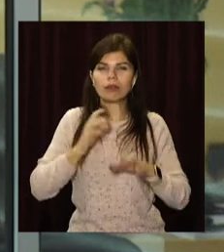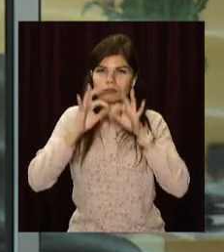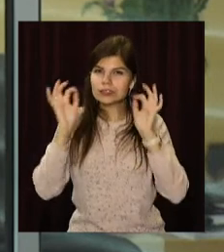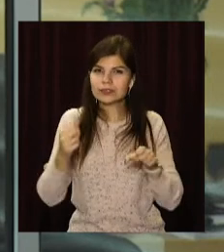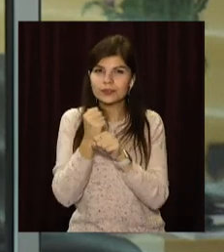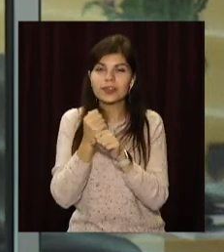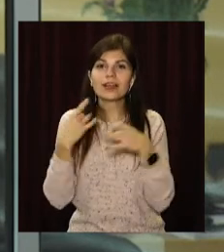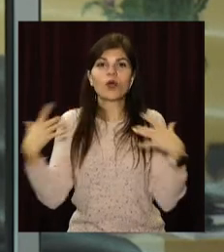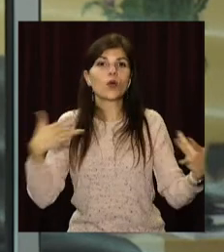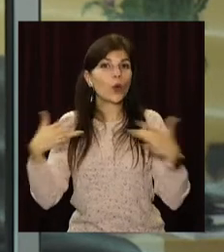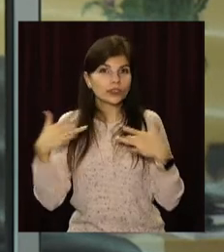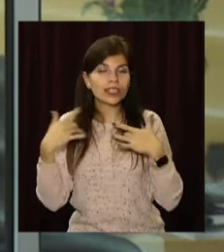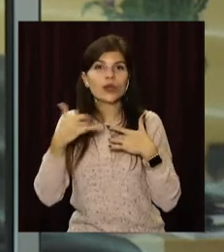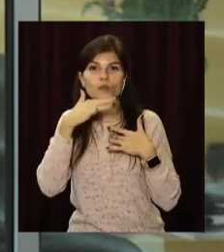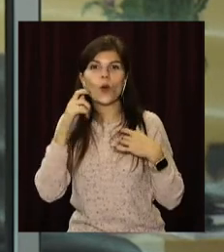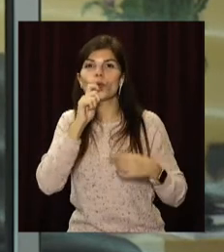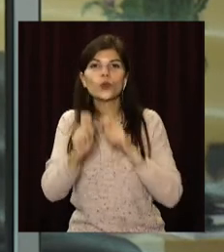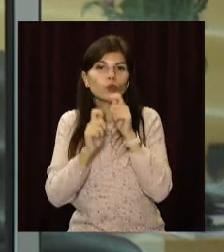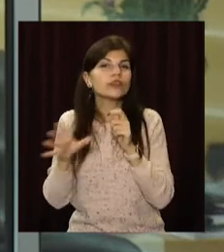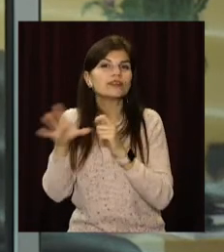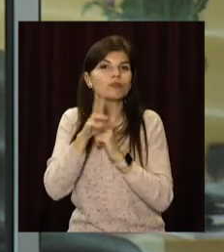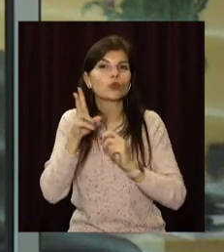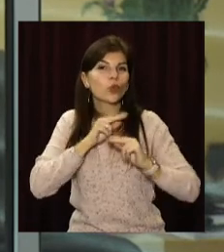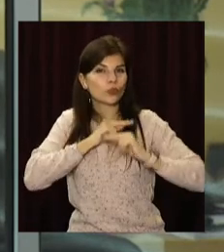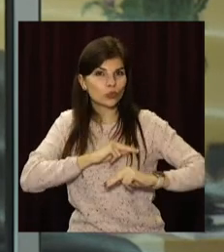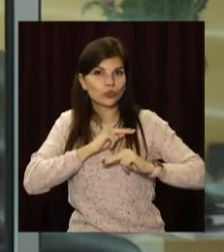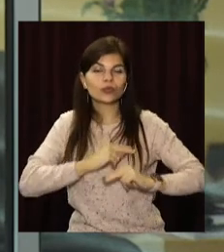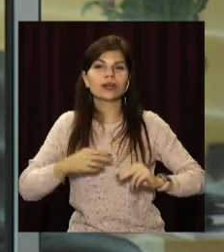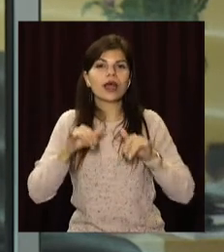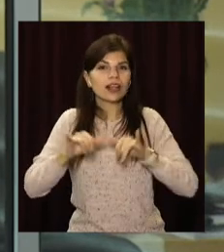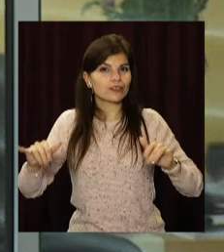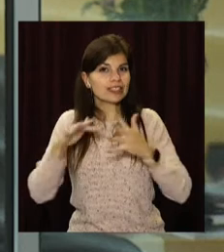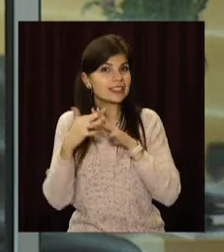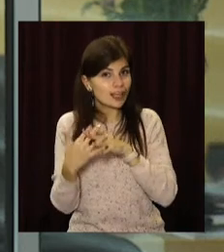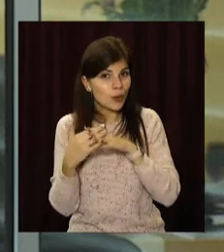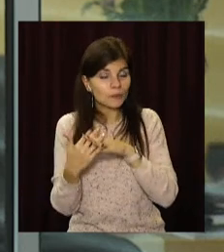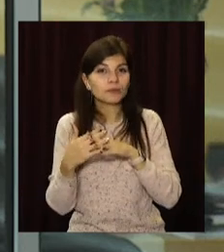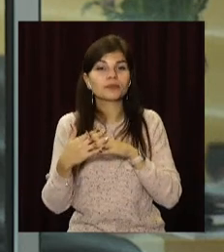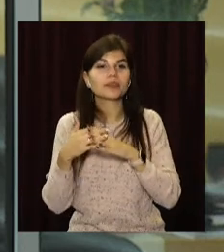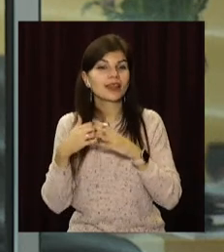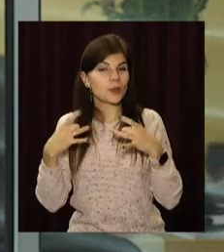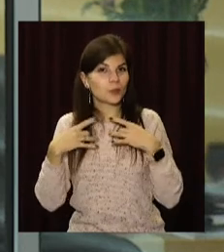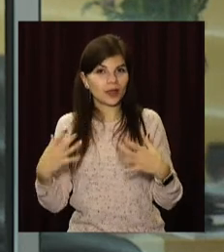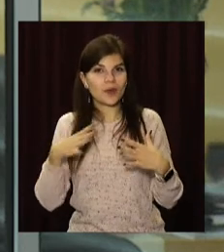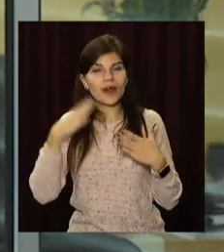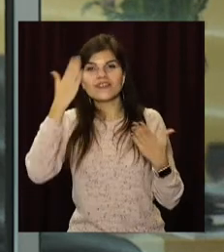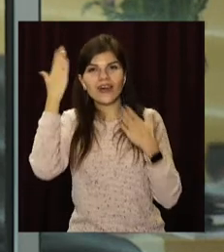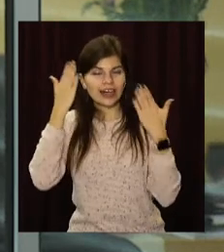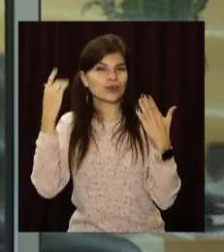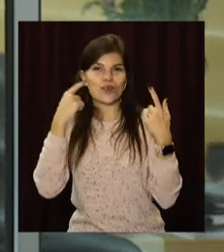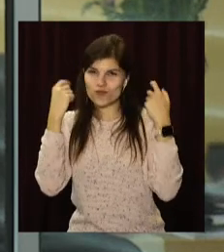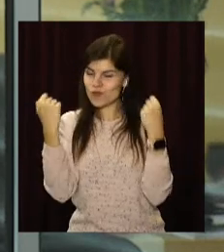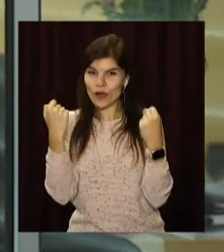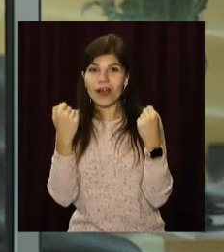святковий концерт і багато подарунків усім, хто трудиться, розвиваючи село. Невитродівчани святкували весело і гамірно.